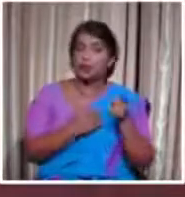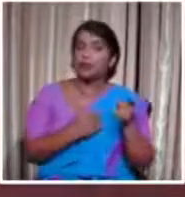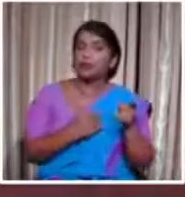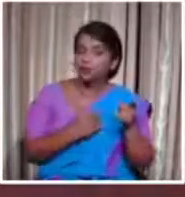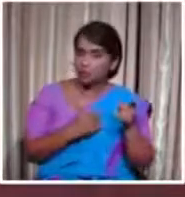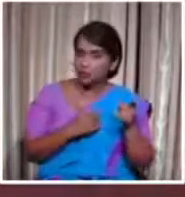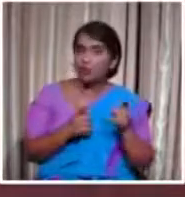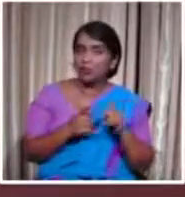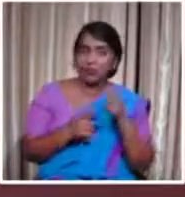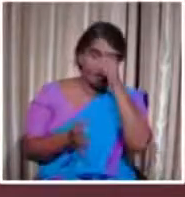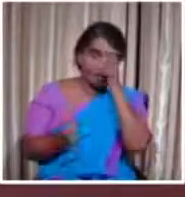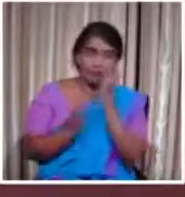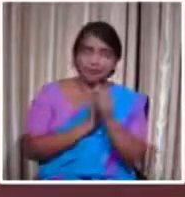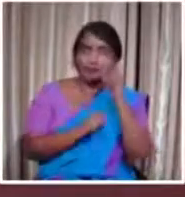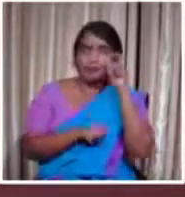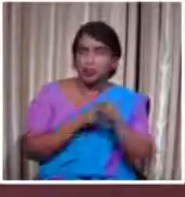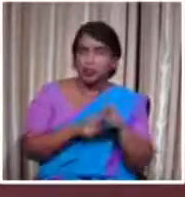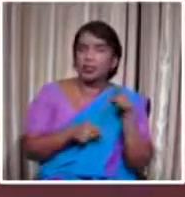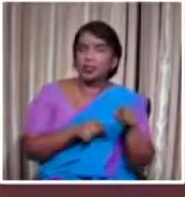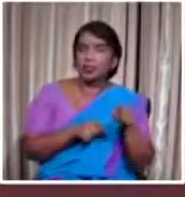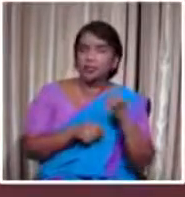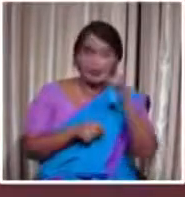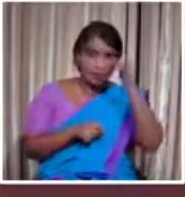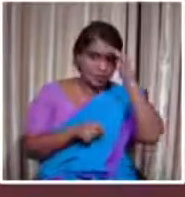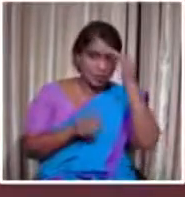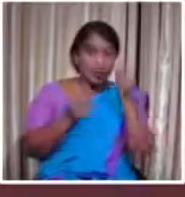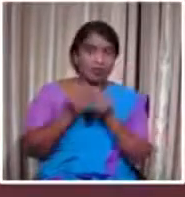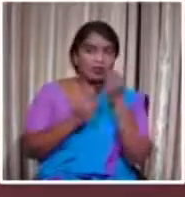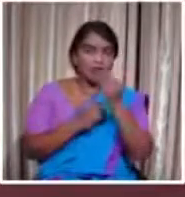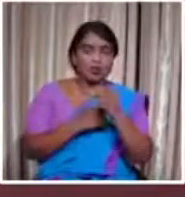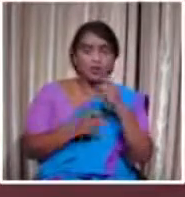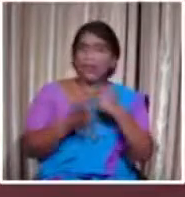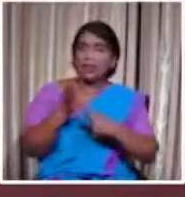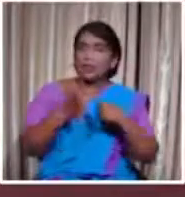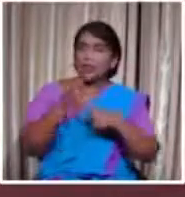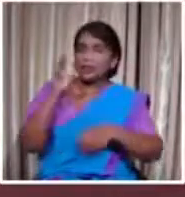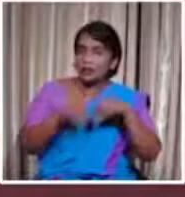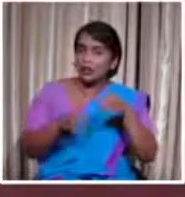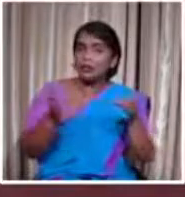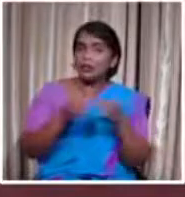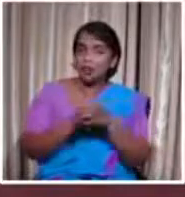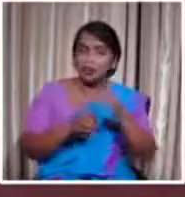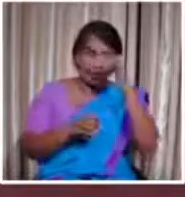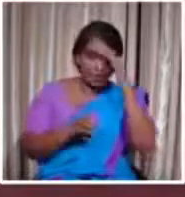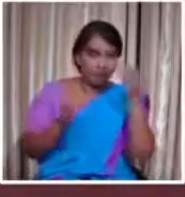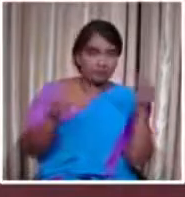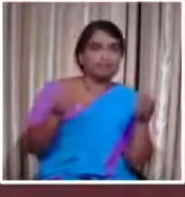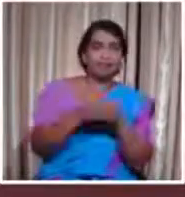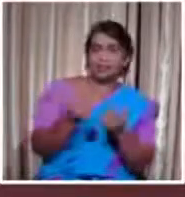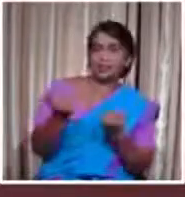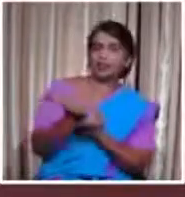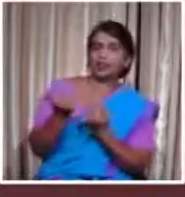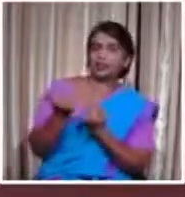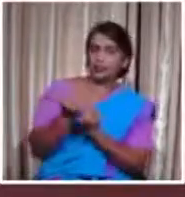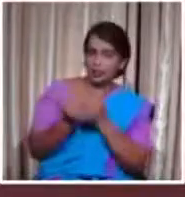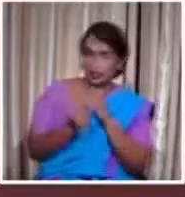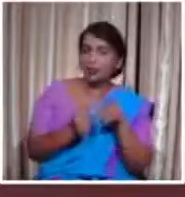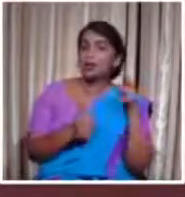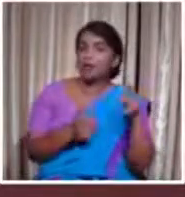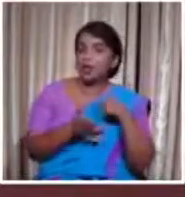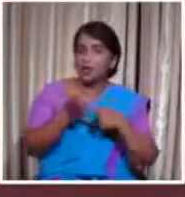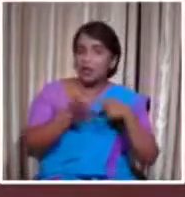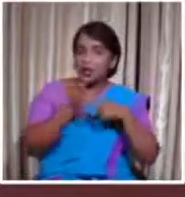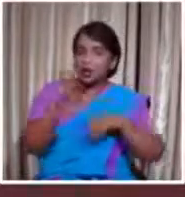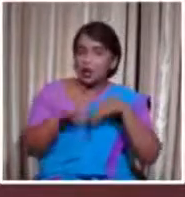ඒ වගේම මංකොල්ලකාරයෝ ඔවුන්ට සමා නායකත්වය දෙන්න සමහර දේශපාලන පක්ෂ නායකයෝ පිටිපස්සෙන් ඉඳන් උදව් කරා ඒ